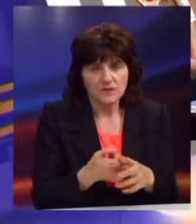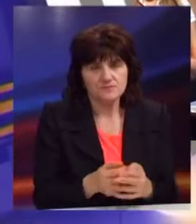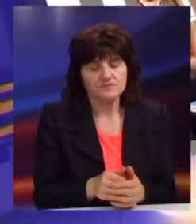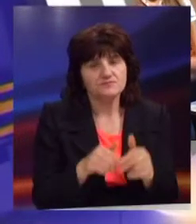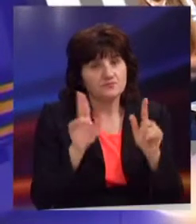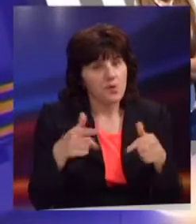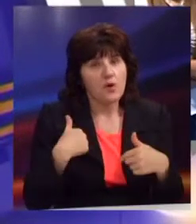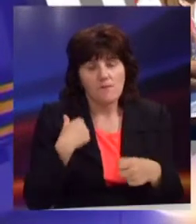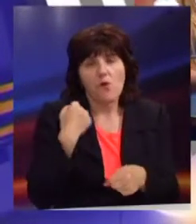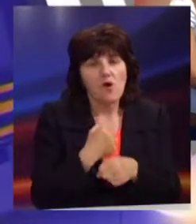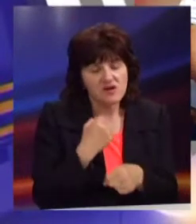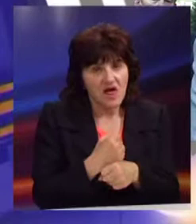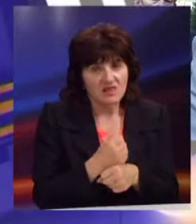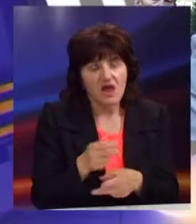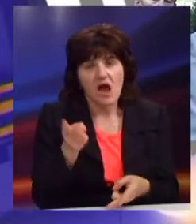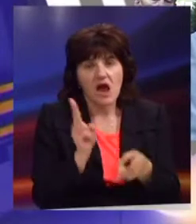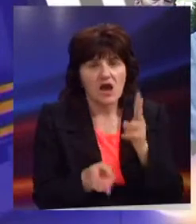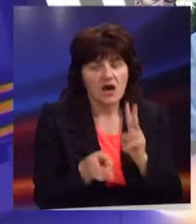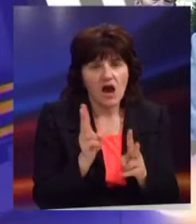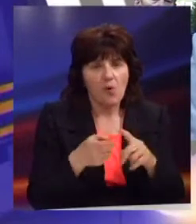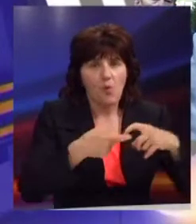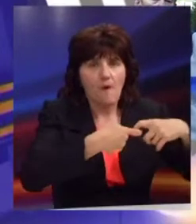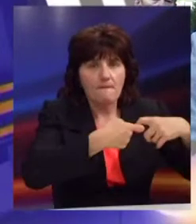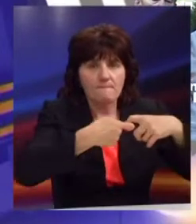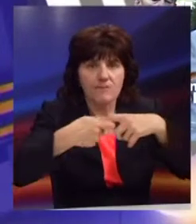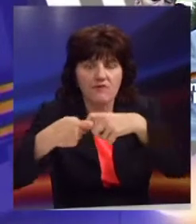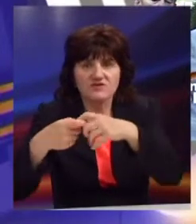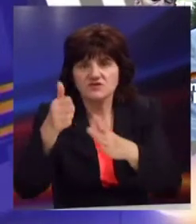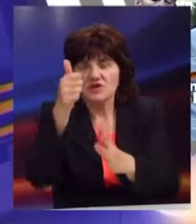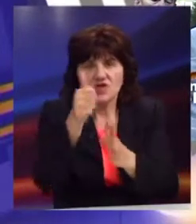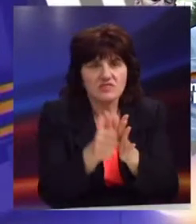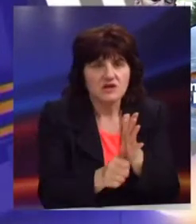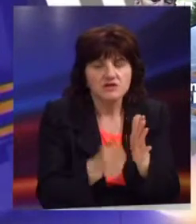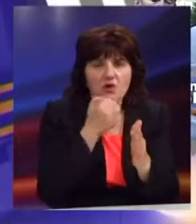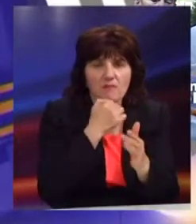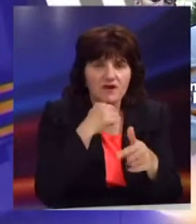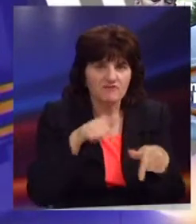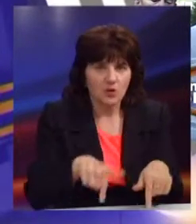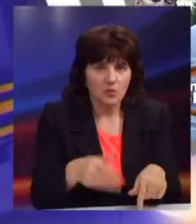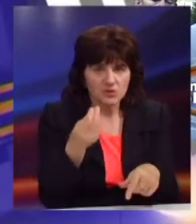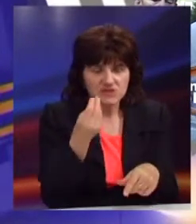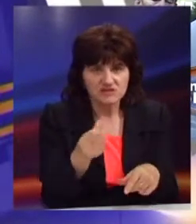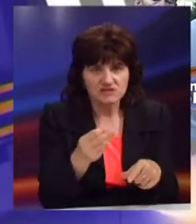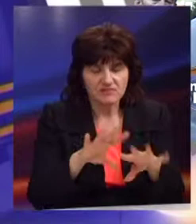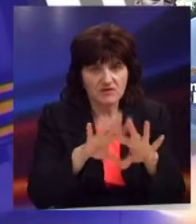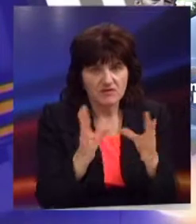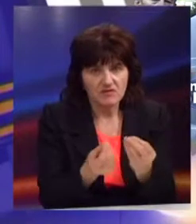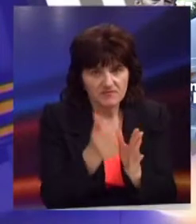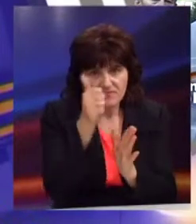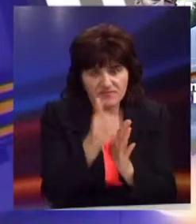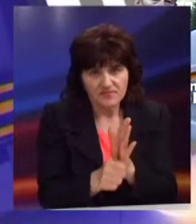komorskog sistema. Mi moramo raditi kako na povezivanju jedinstvenog privrednog sistema Srbije, tako i